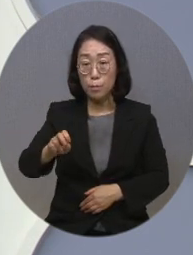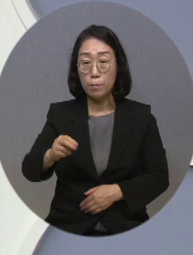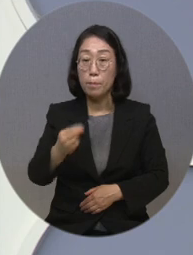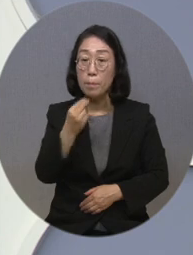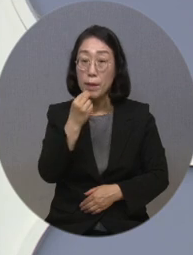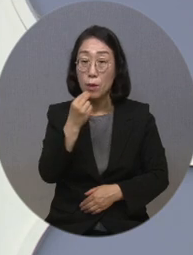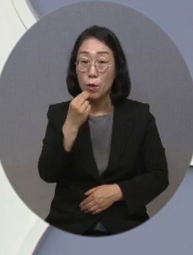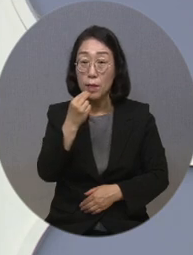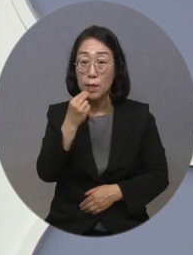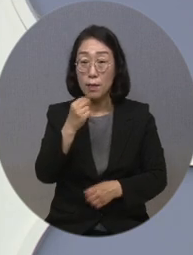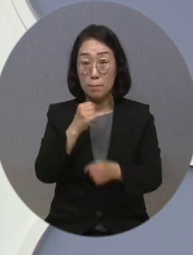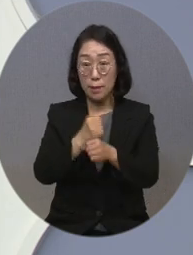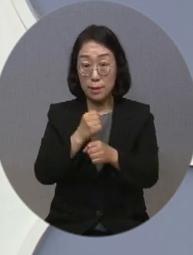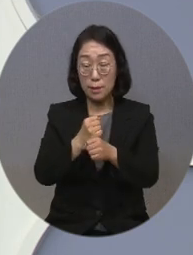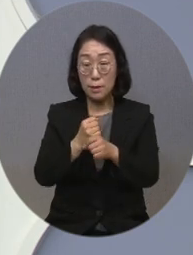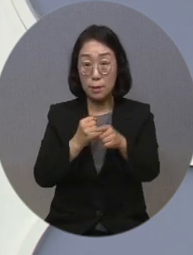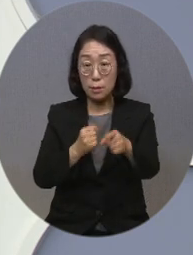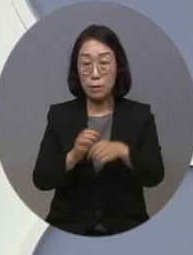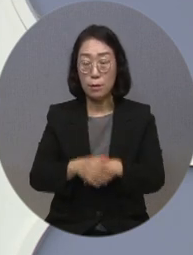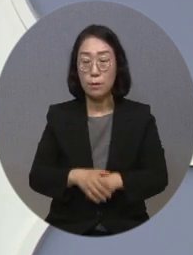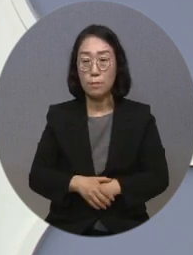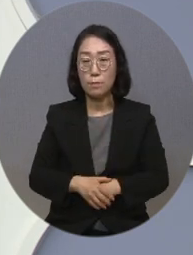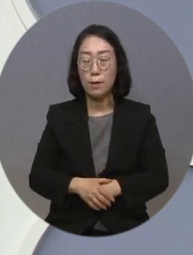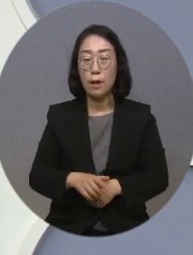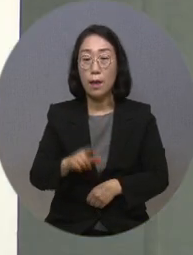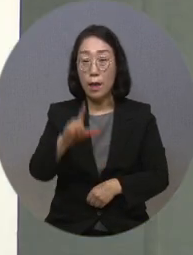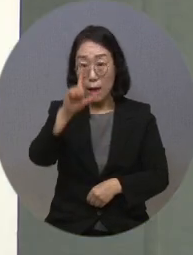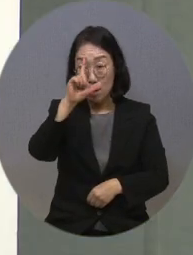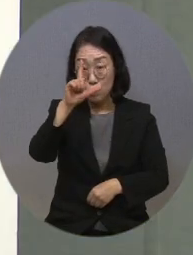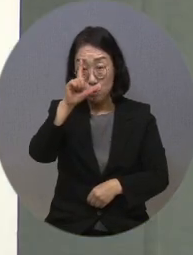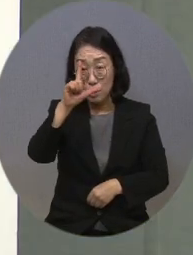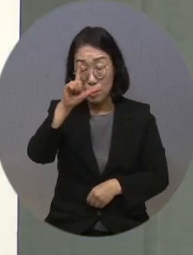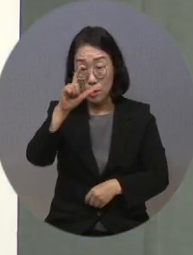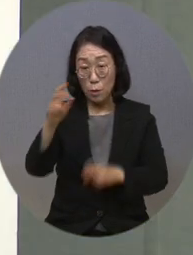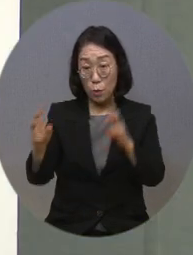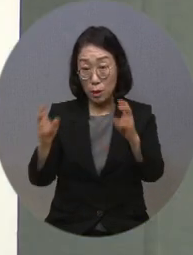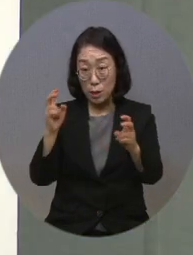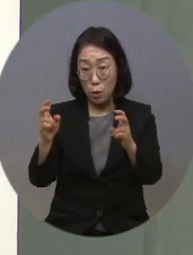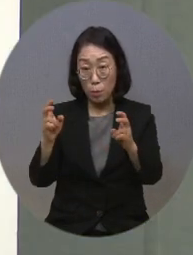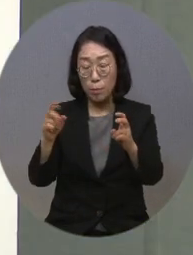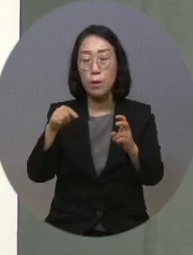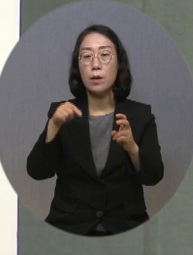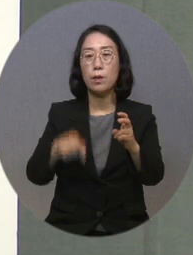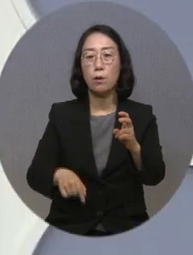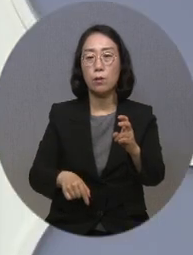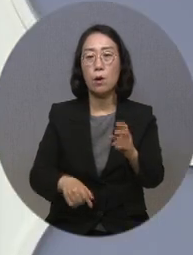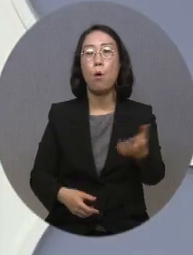배터리라고 하는 그 2차 전지 쪽 LG 화학 거를 저희가 유치를 제가